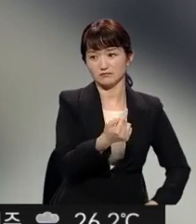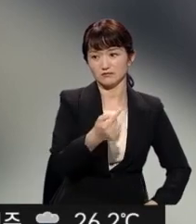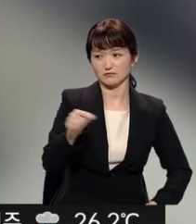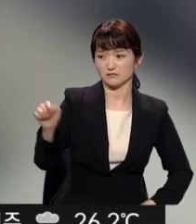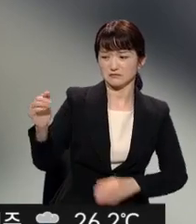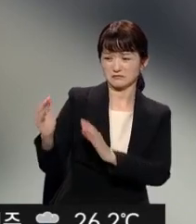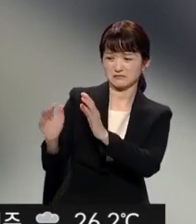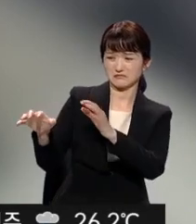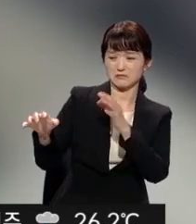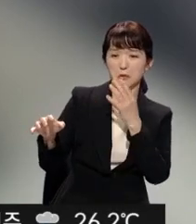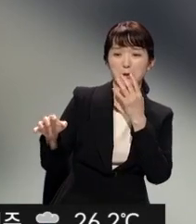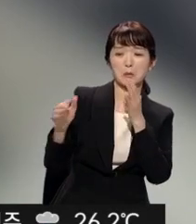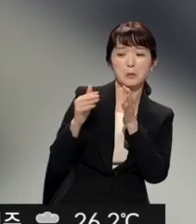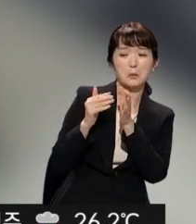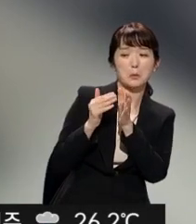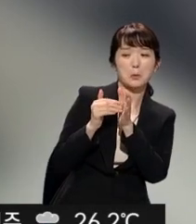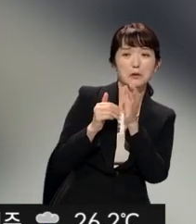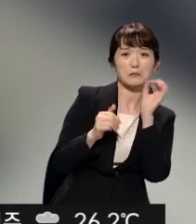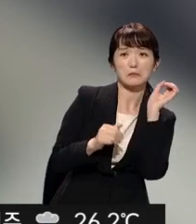너무 심한데요 지금